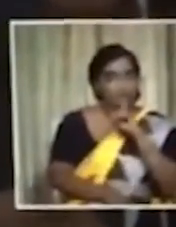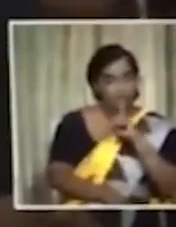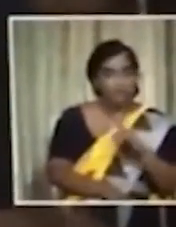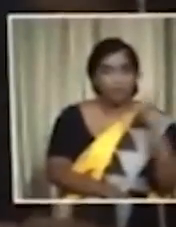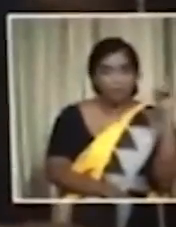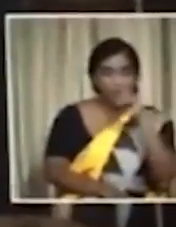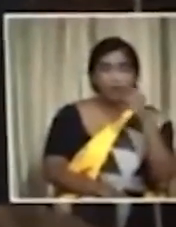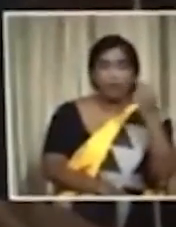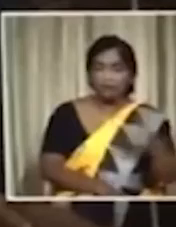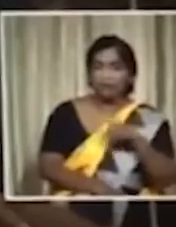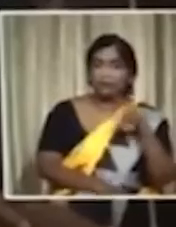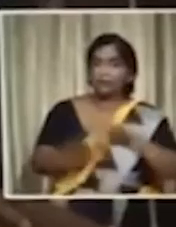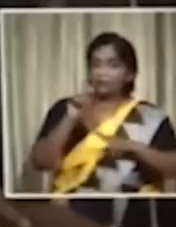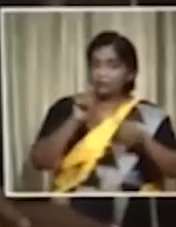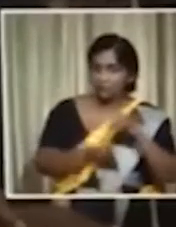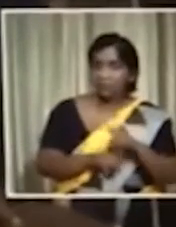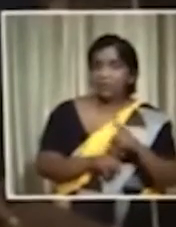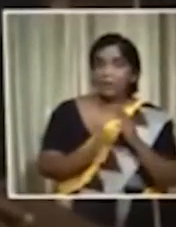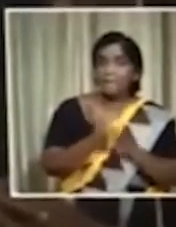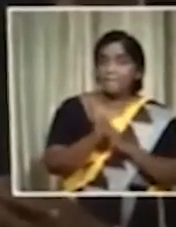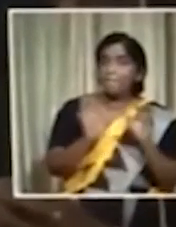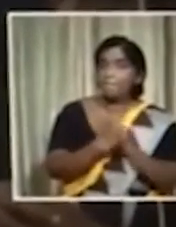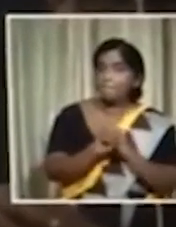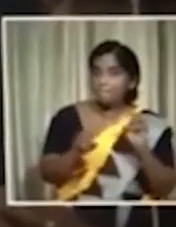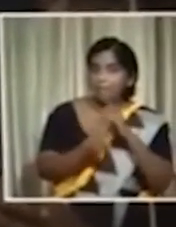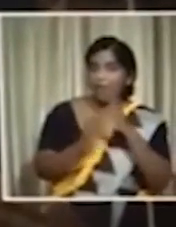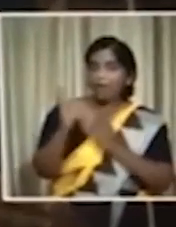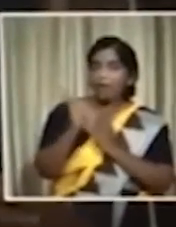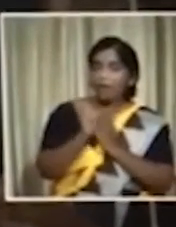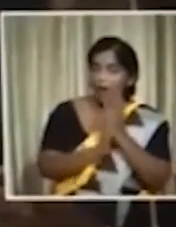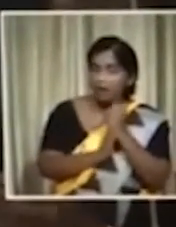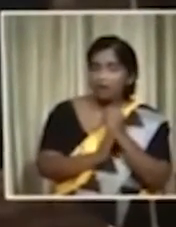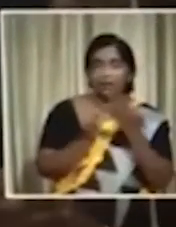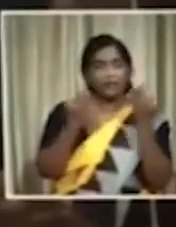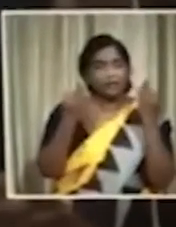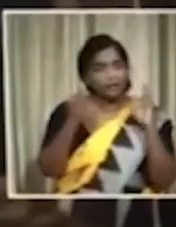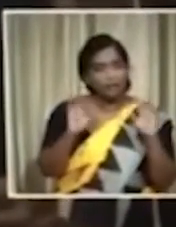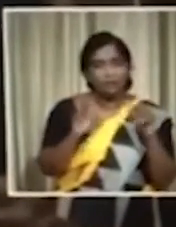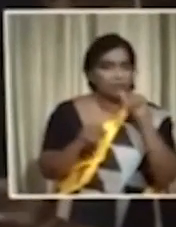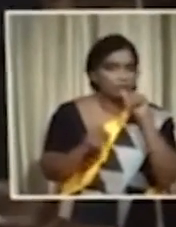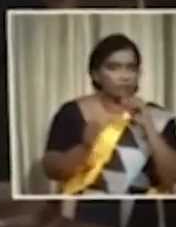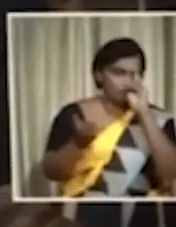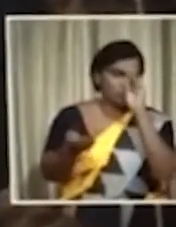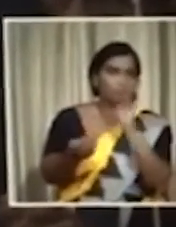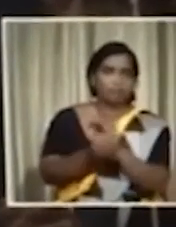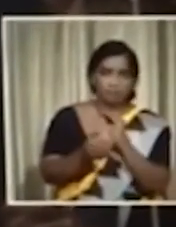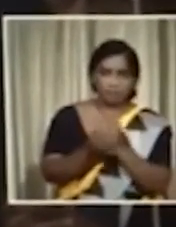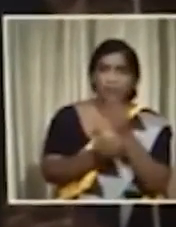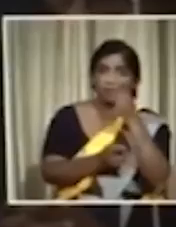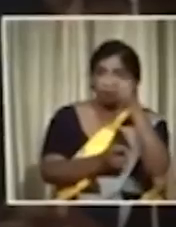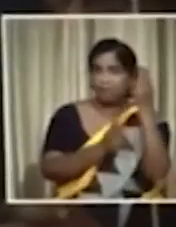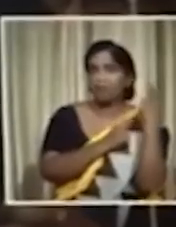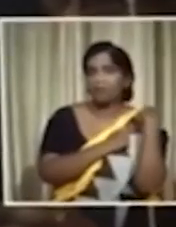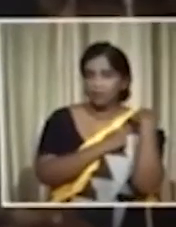දවසේ සාකච්ඡාවේදී ජනමාධ්‍යවේදීන්ට තිබෙන ඓතිහාන නිදහස සම්පූර්ණ ආරක්ෂා කළ යුතුයි ඔබතුමා